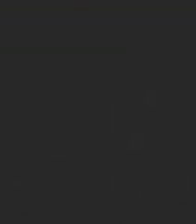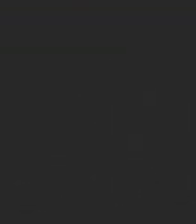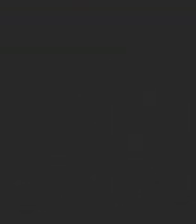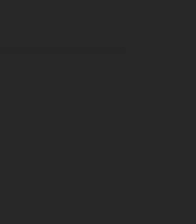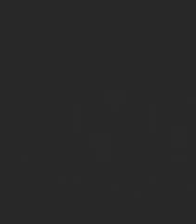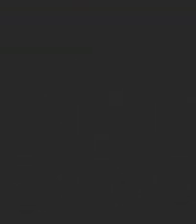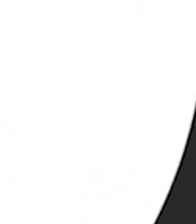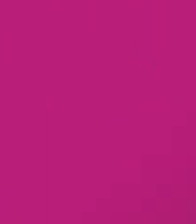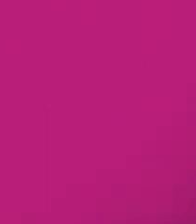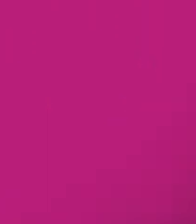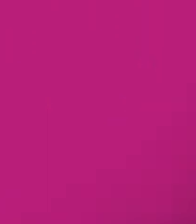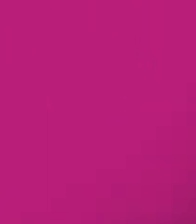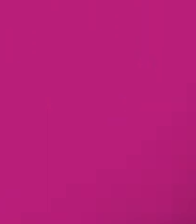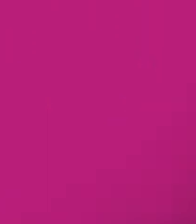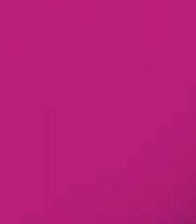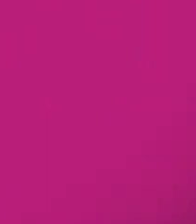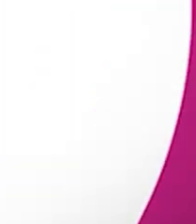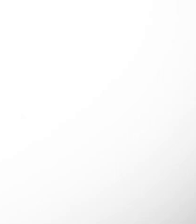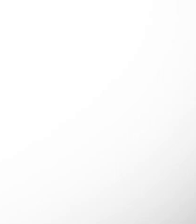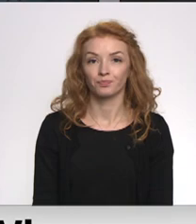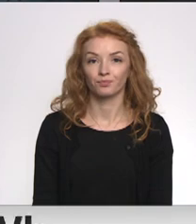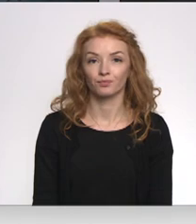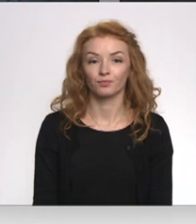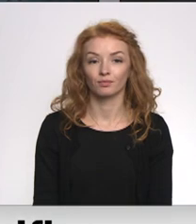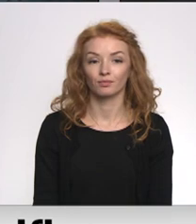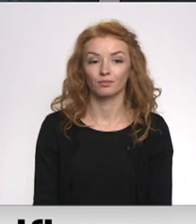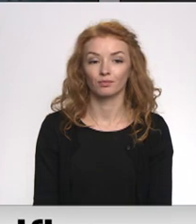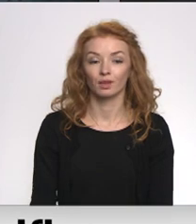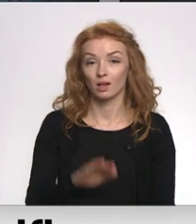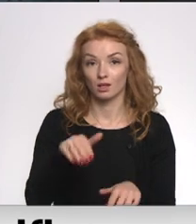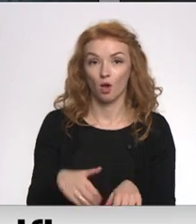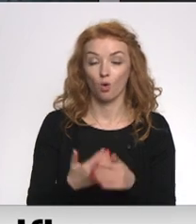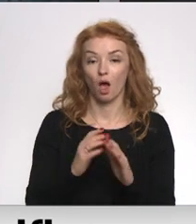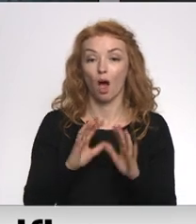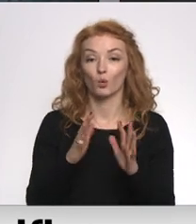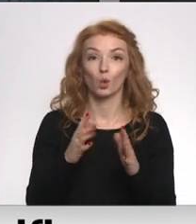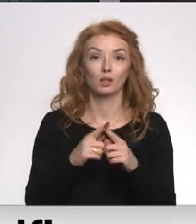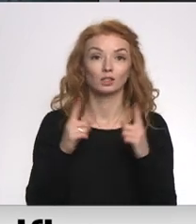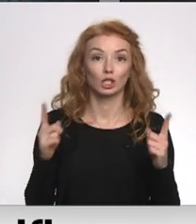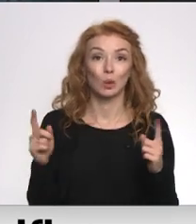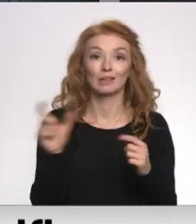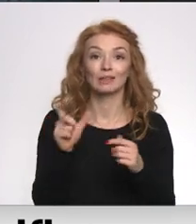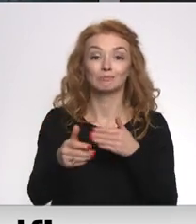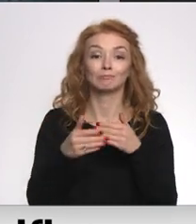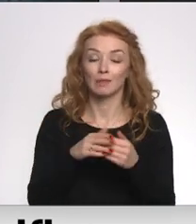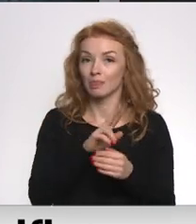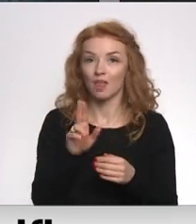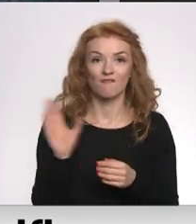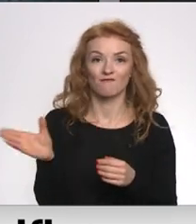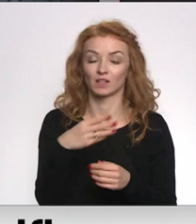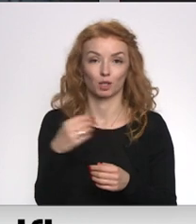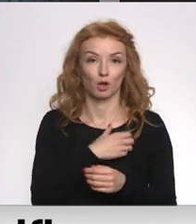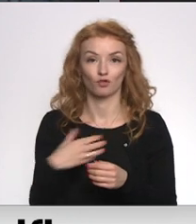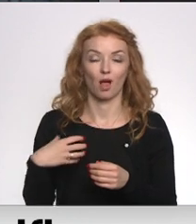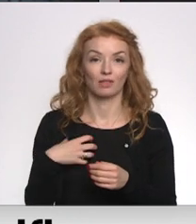Re, viss ēters ir te! Kaut arī jauna apkursa sezona jau klāvē pie durvīm, ne visās pašvaldībās